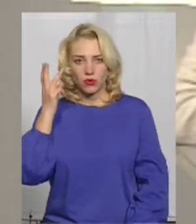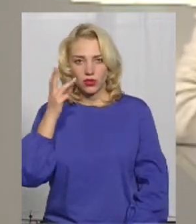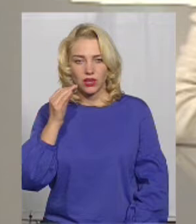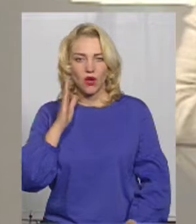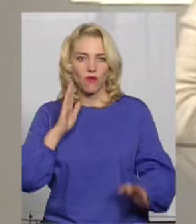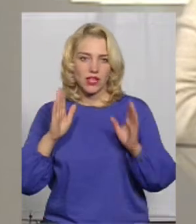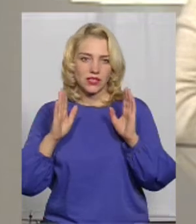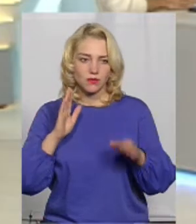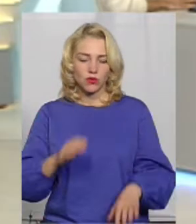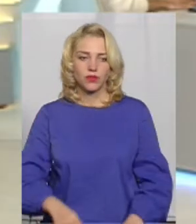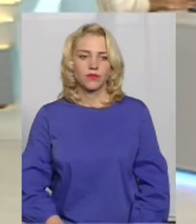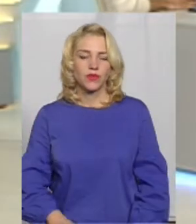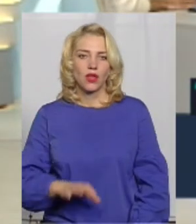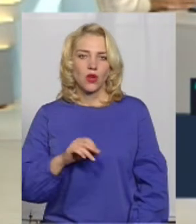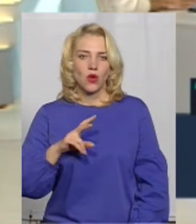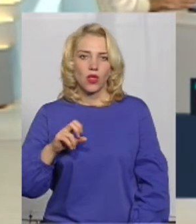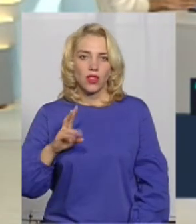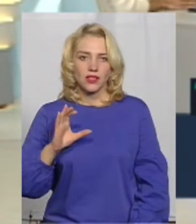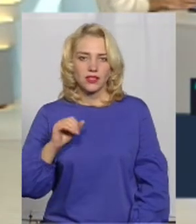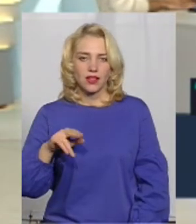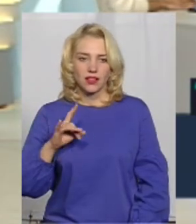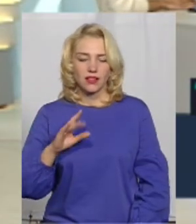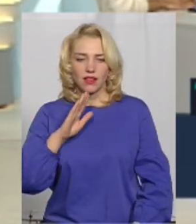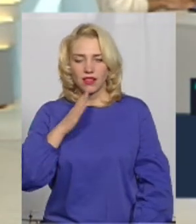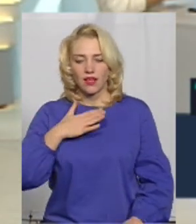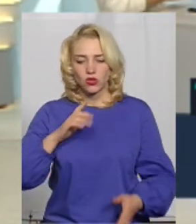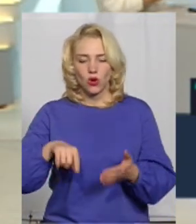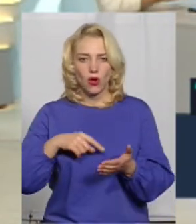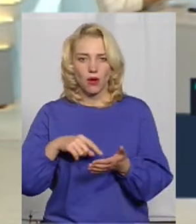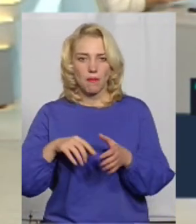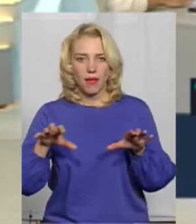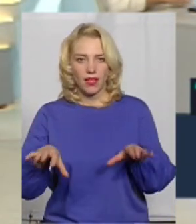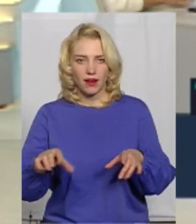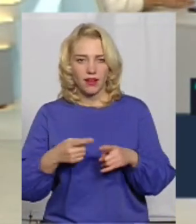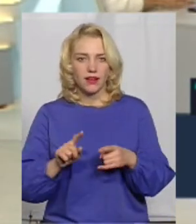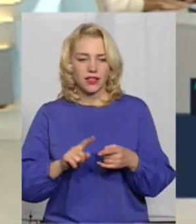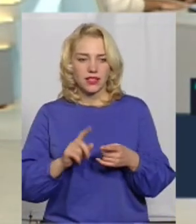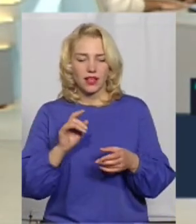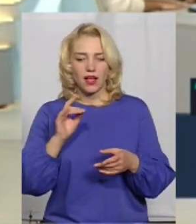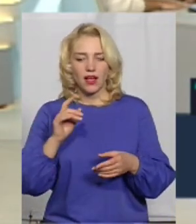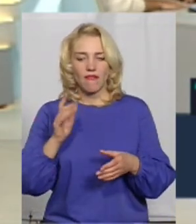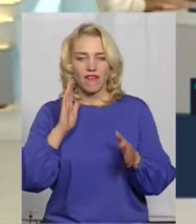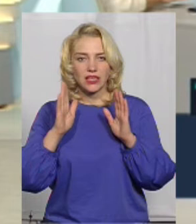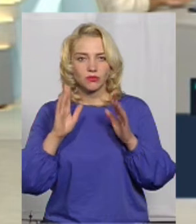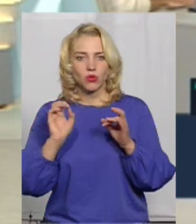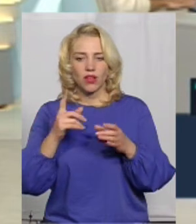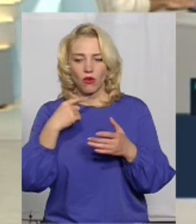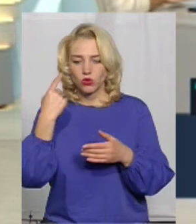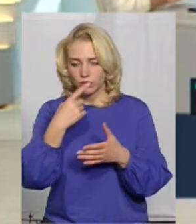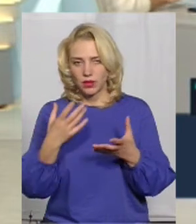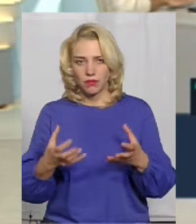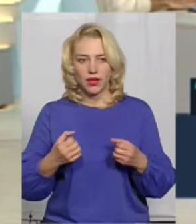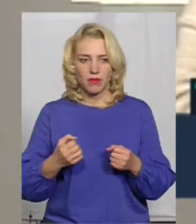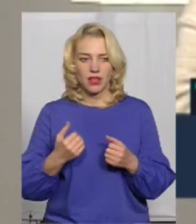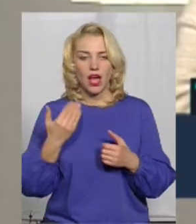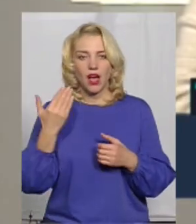Фейсбуці. Олександро, для нашого мера його особиста сторінка стала такою інтернет-приймальною, а ви сьогодні навчали,